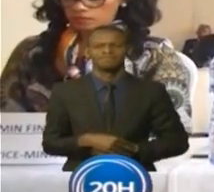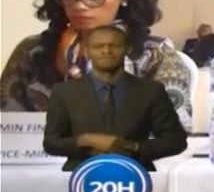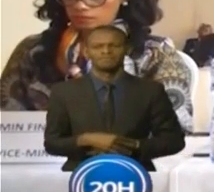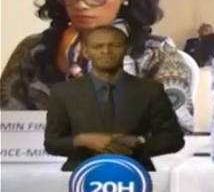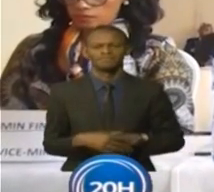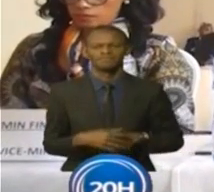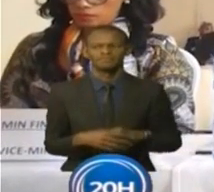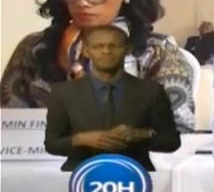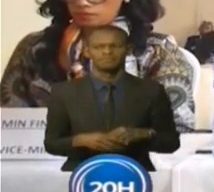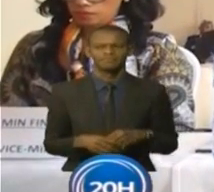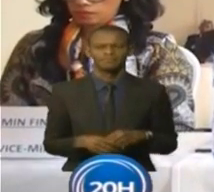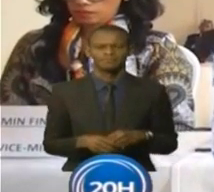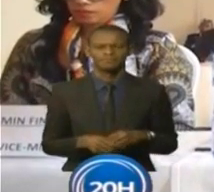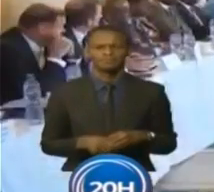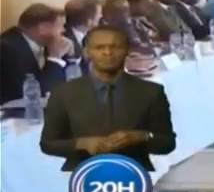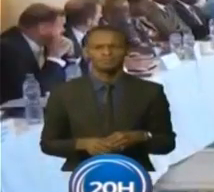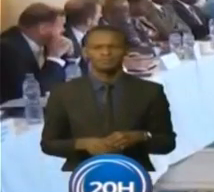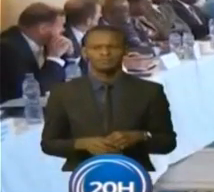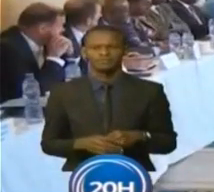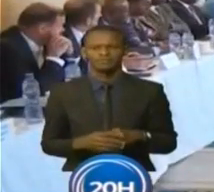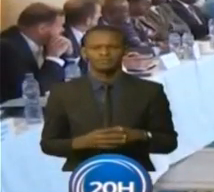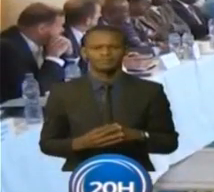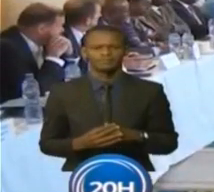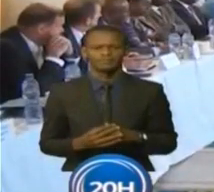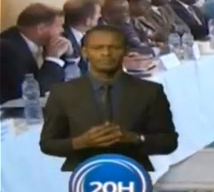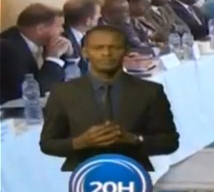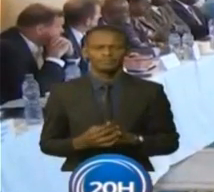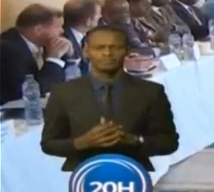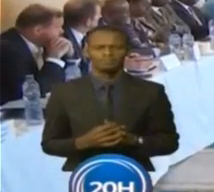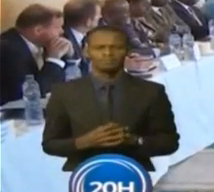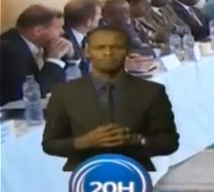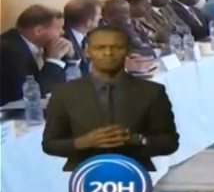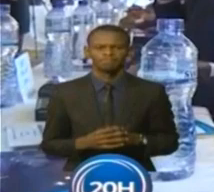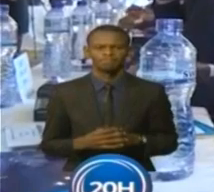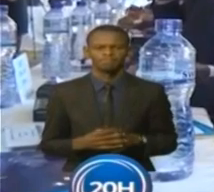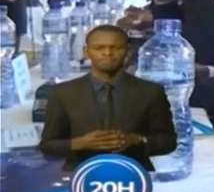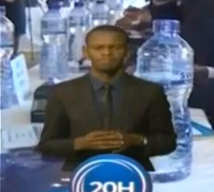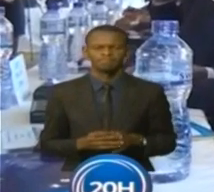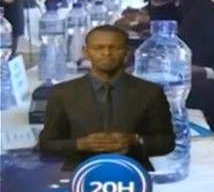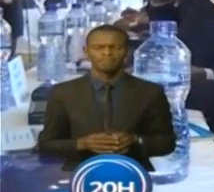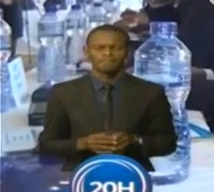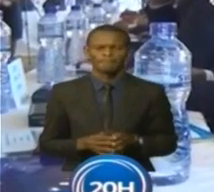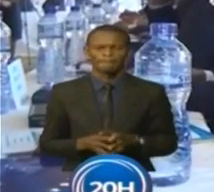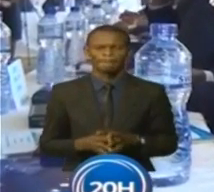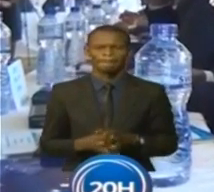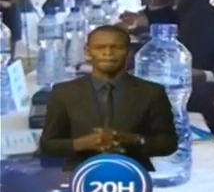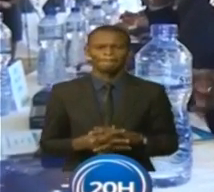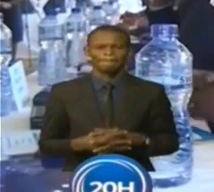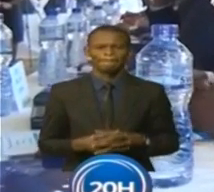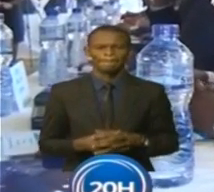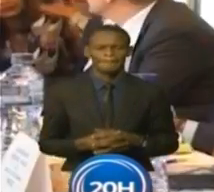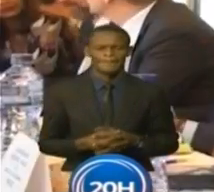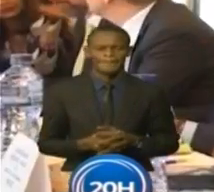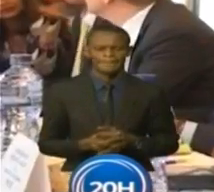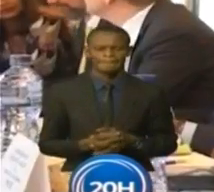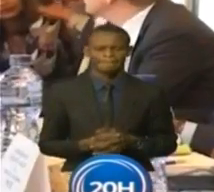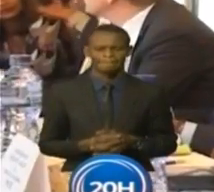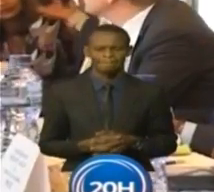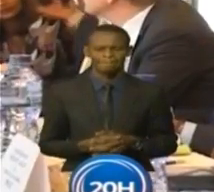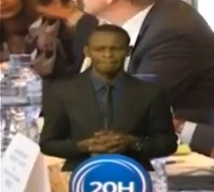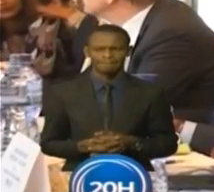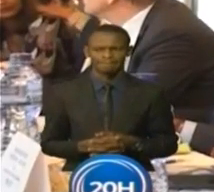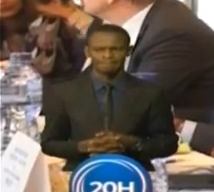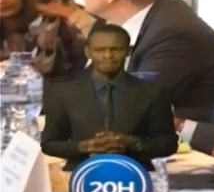faites. La fiscalité, le marché public, la gestion de la trésorerie, la numérisation, la comptabilité publique sans être